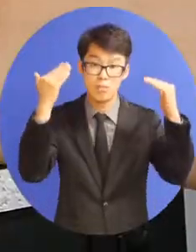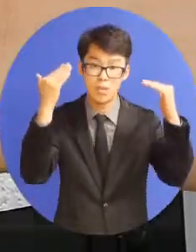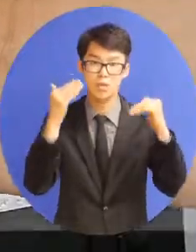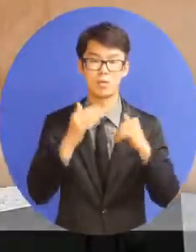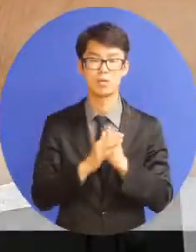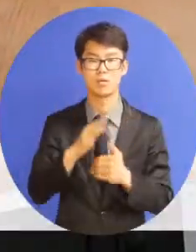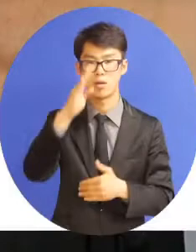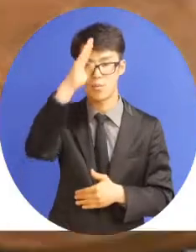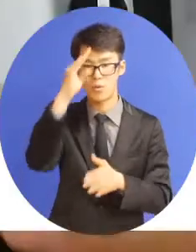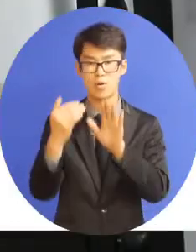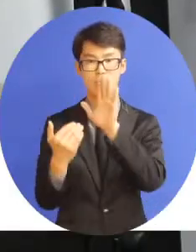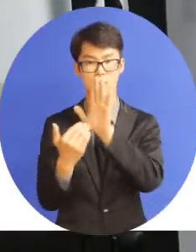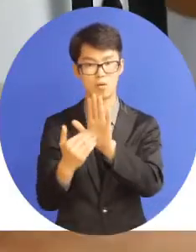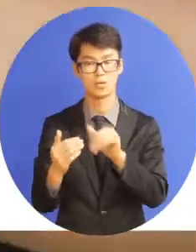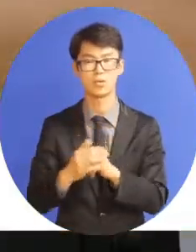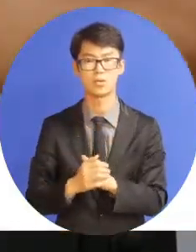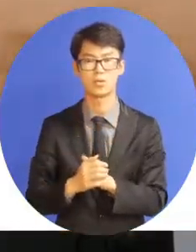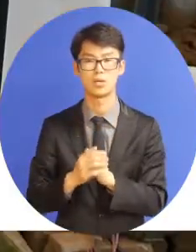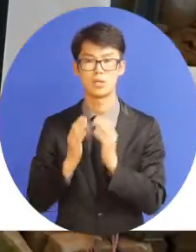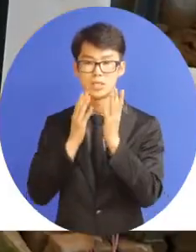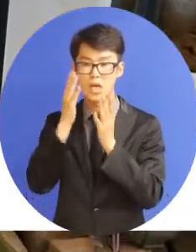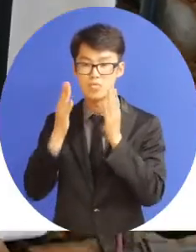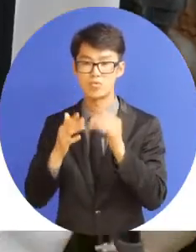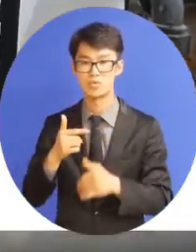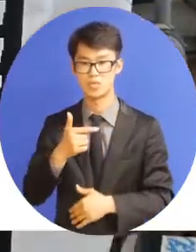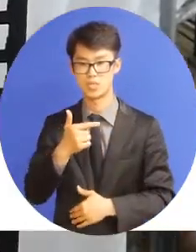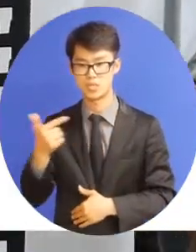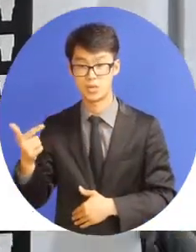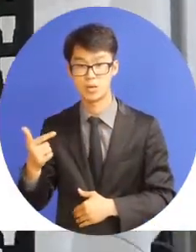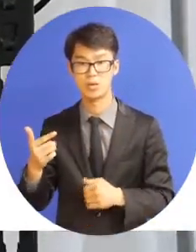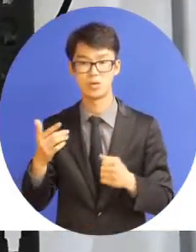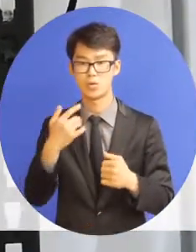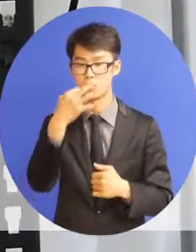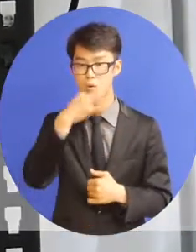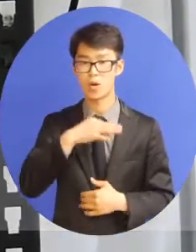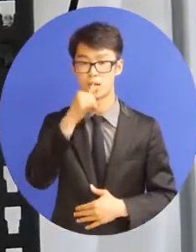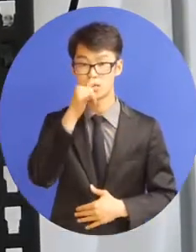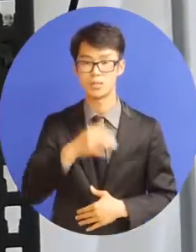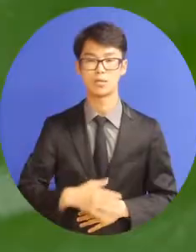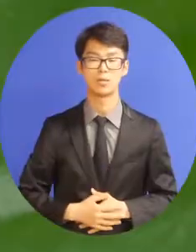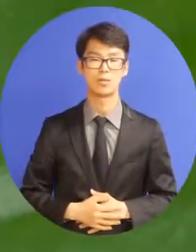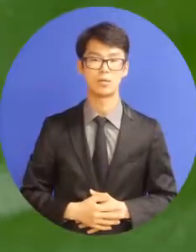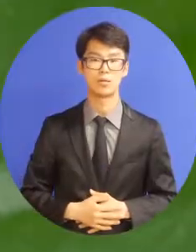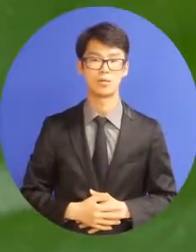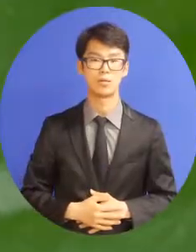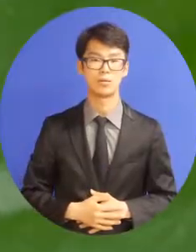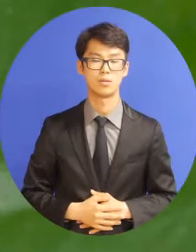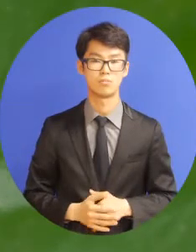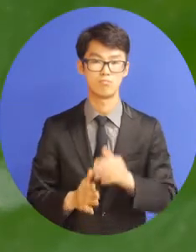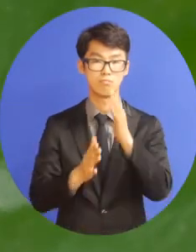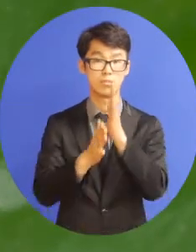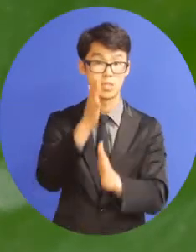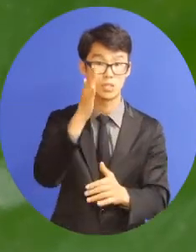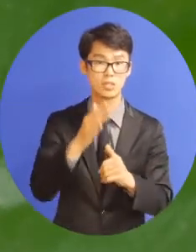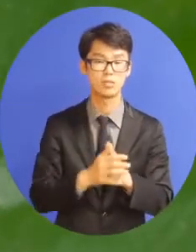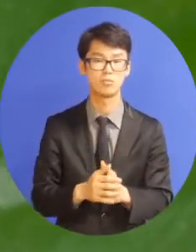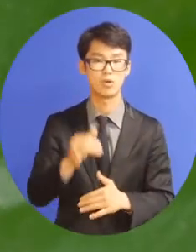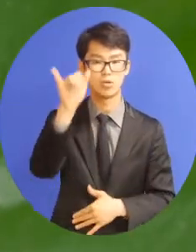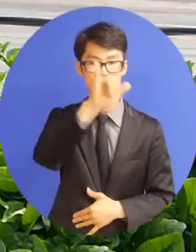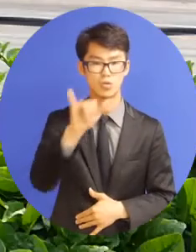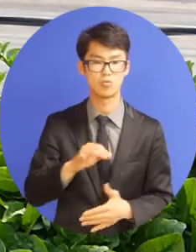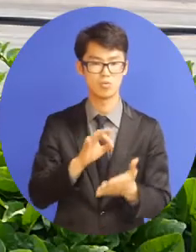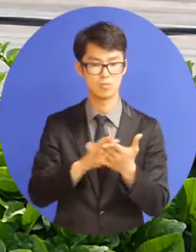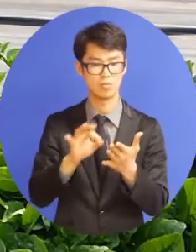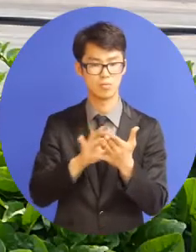생육촉진, 병 발생 억제 등 작물 생산량 증가에 탁월한 효과가 있는데요. 공주시는 전국 시장